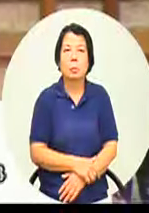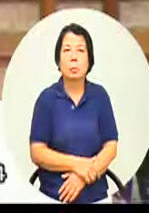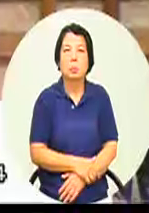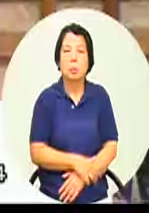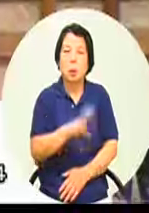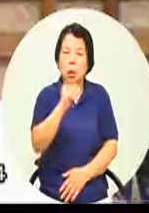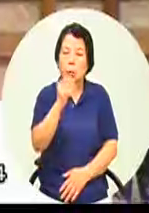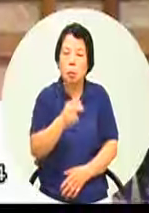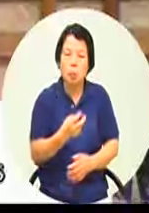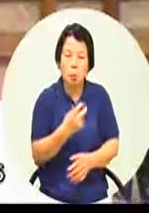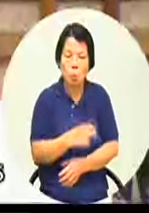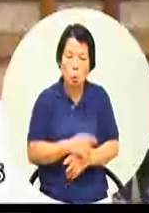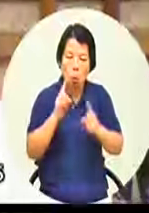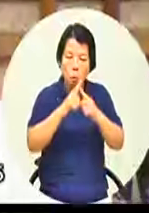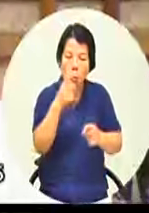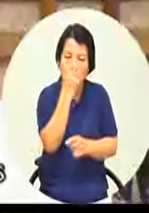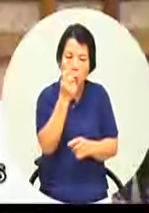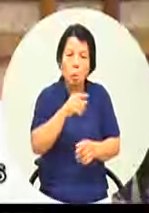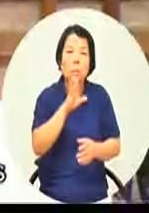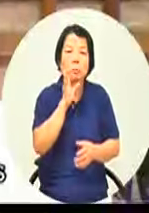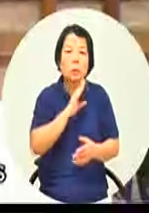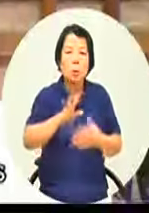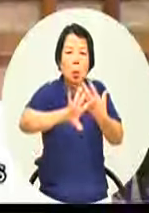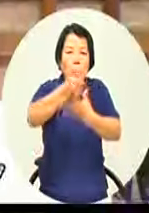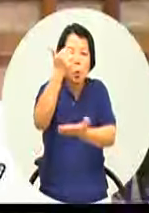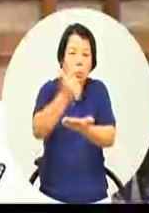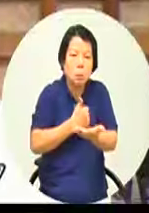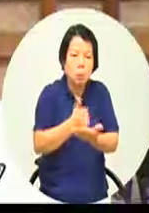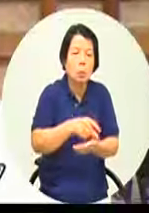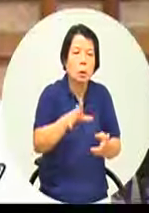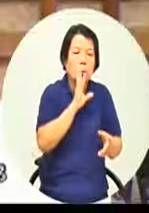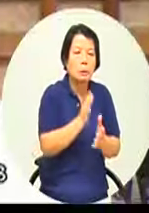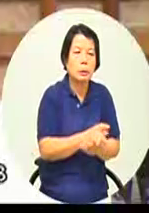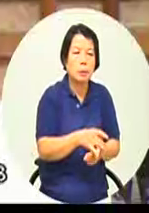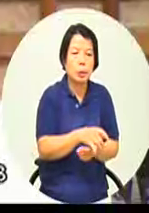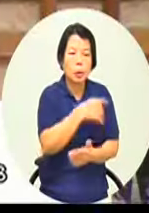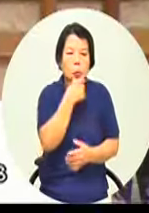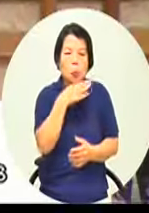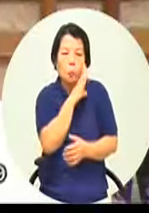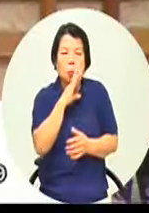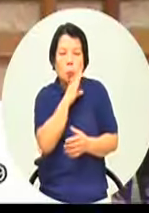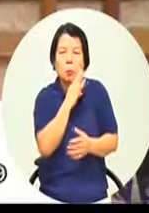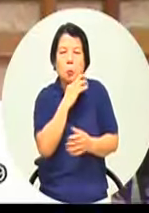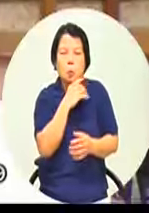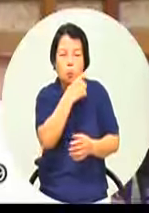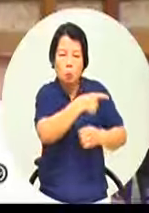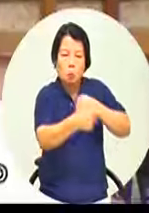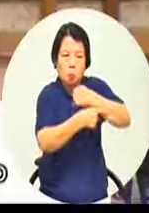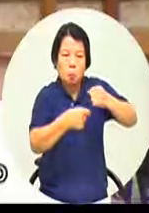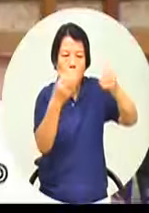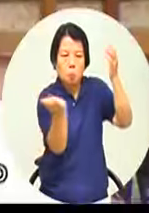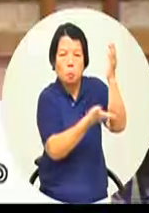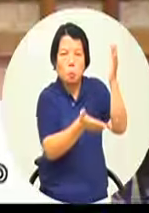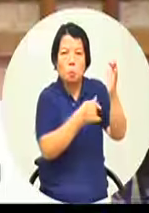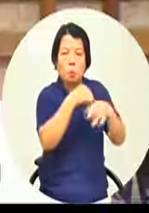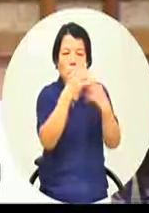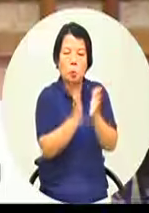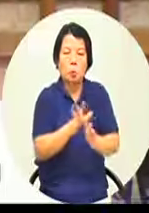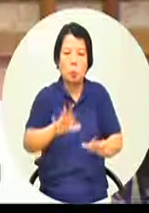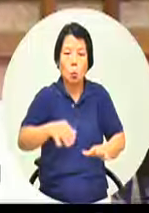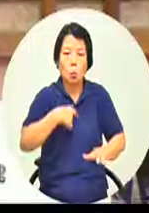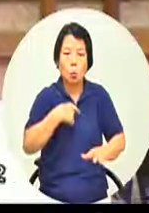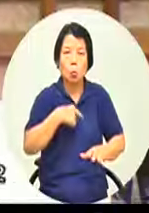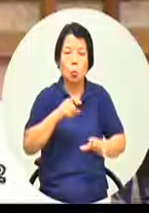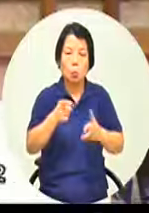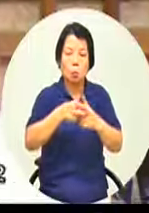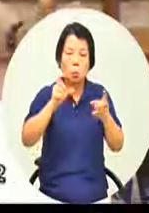有没有去查到底是进口来的，还是到华林木来的？我们的辖区里面的某一家工厂，在